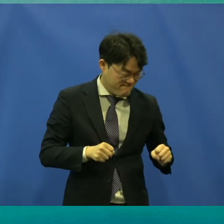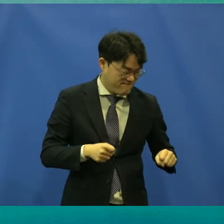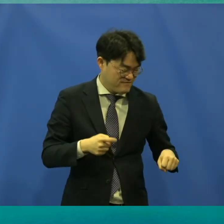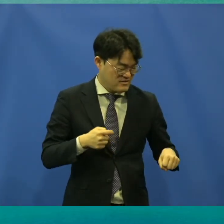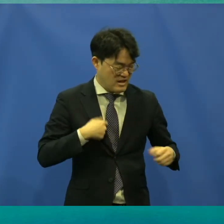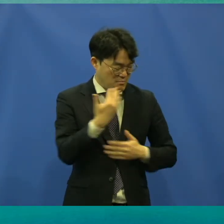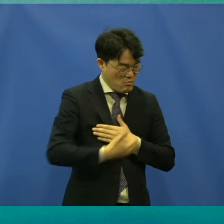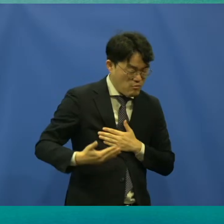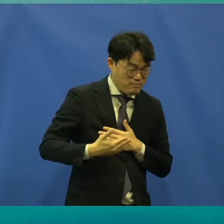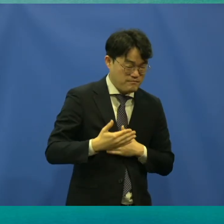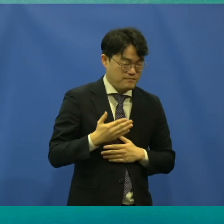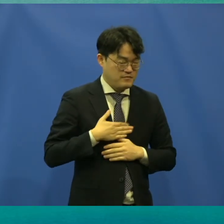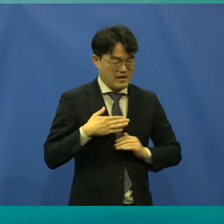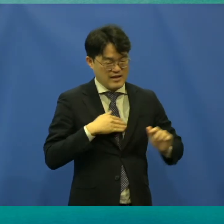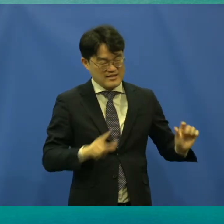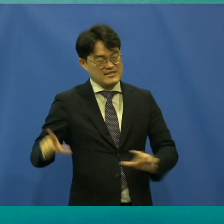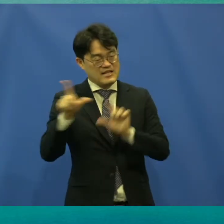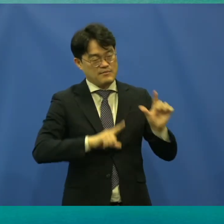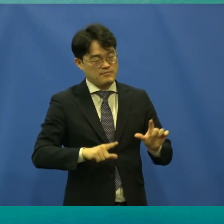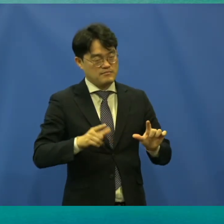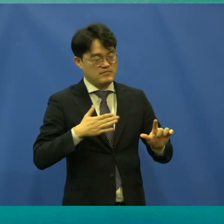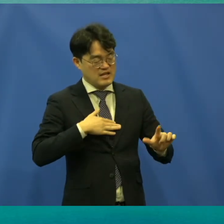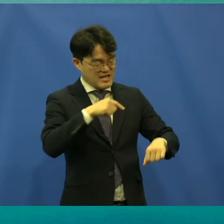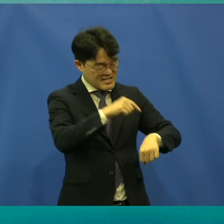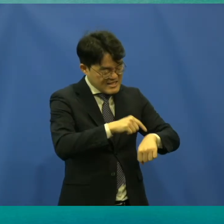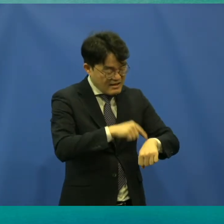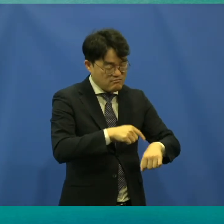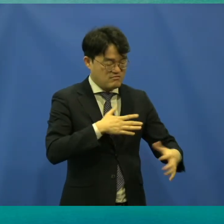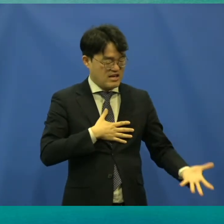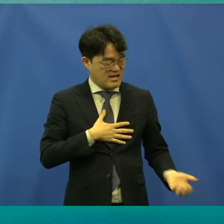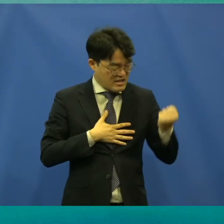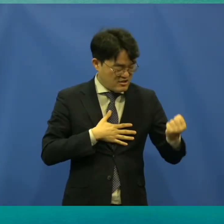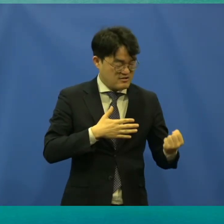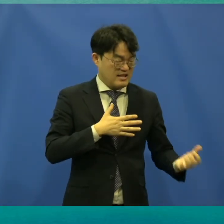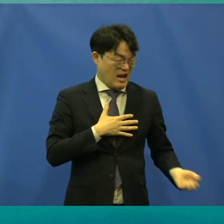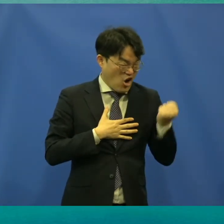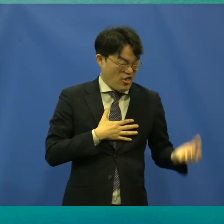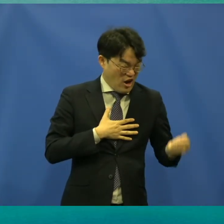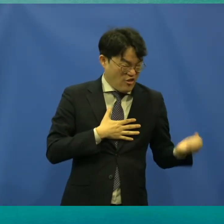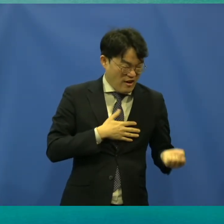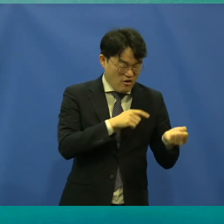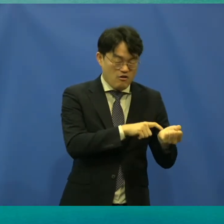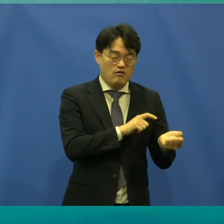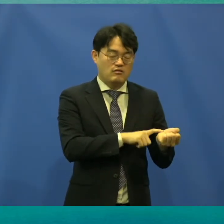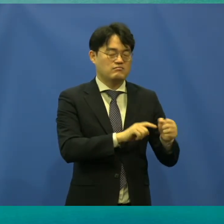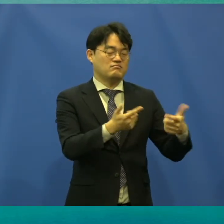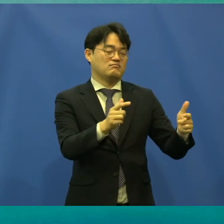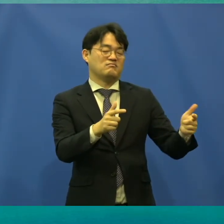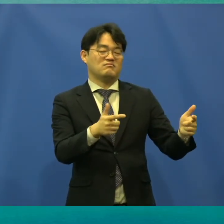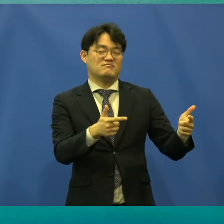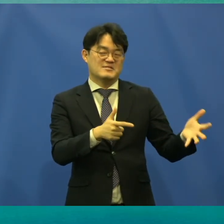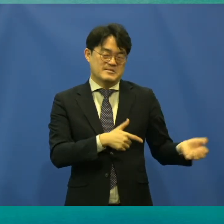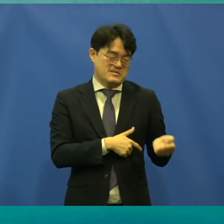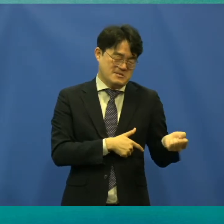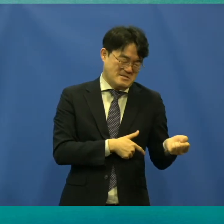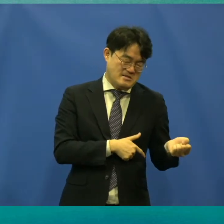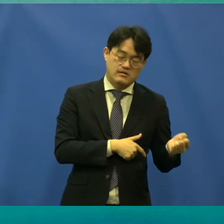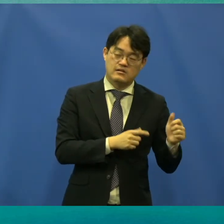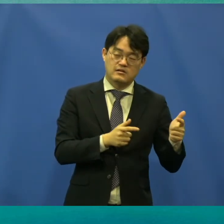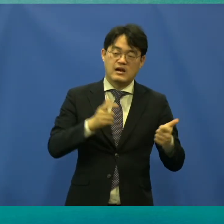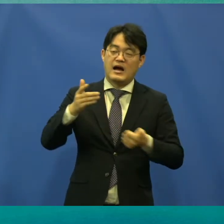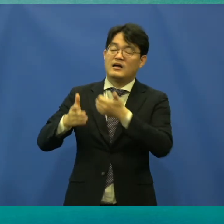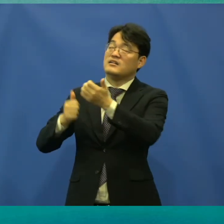아닙니다. 내가 소유하고 있는 것도 내 것이 아닙니다. 하나님이 주신 것들입니다.